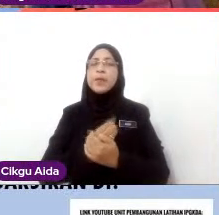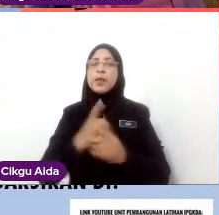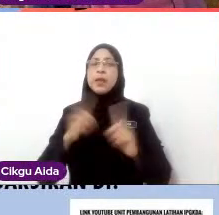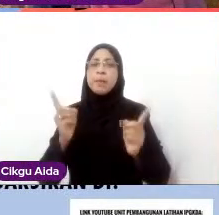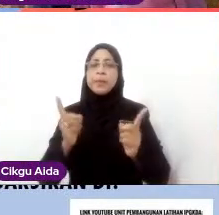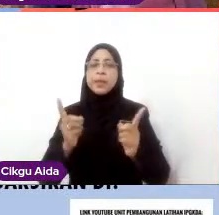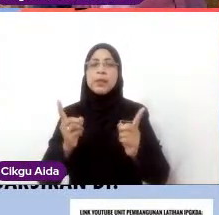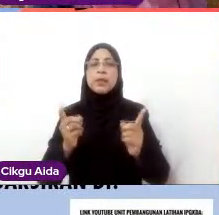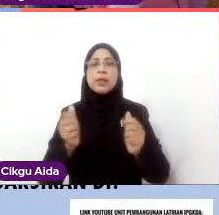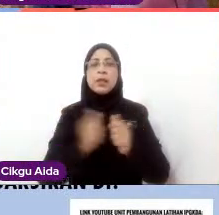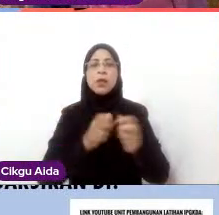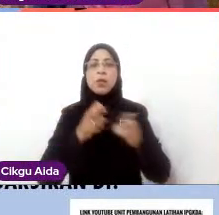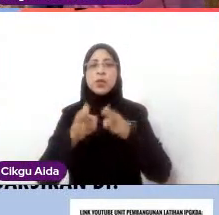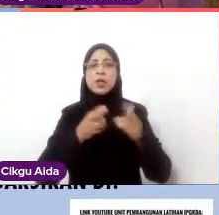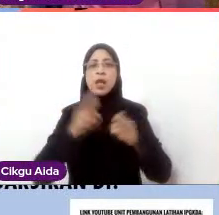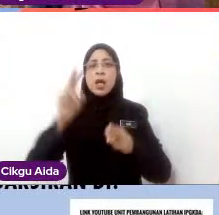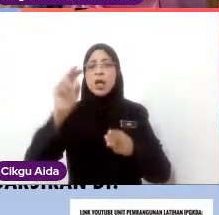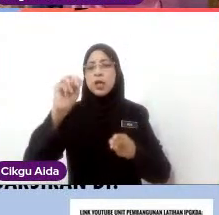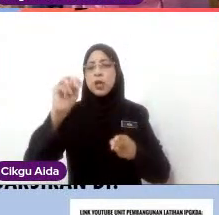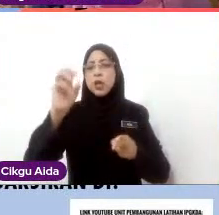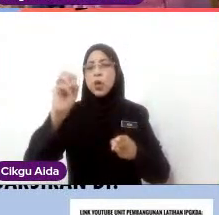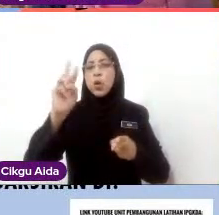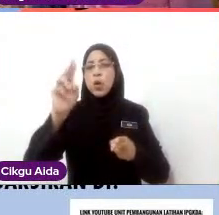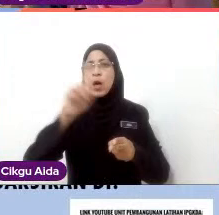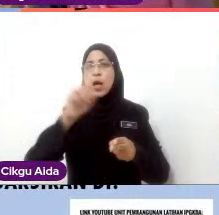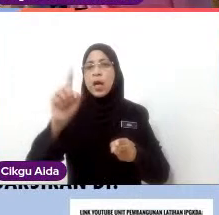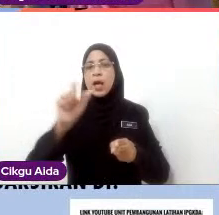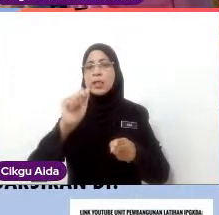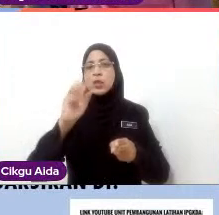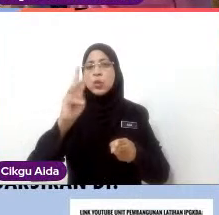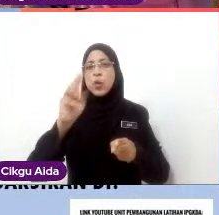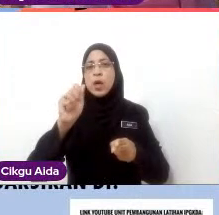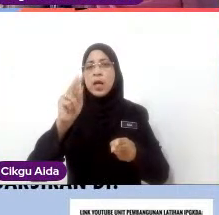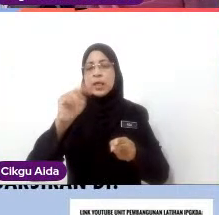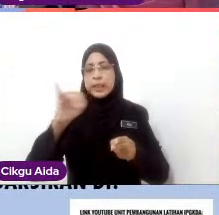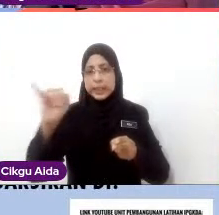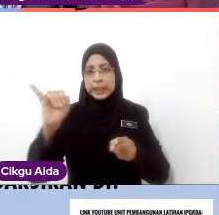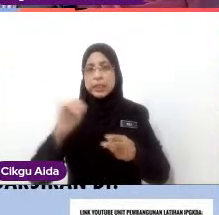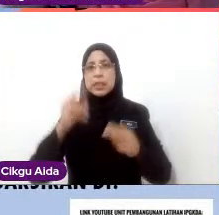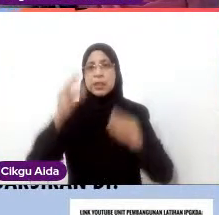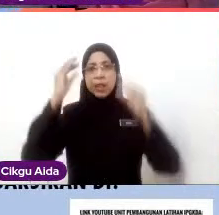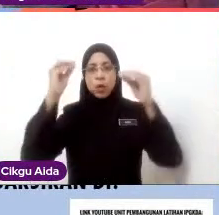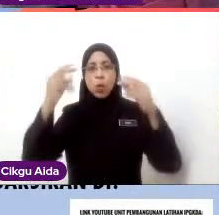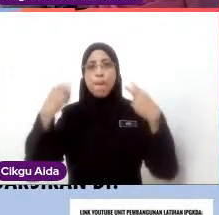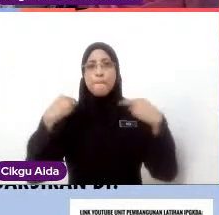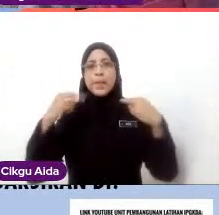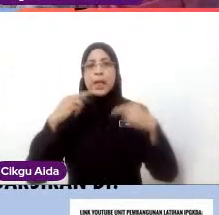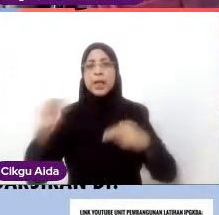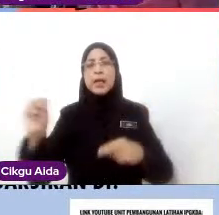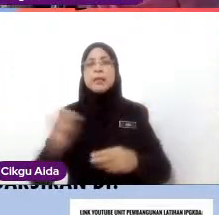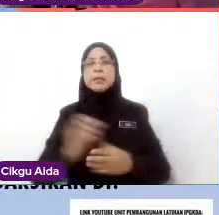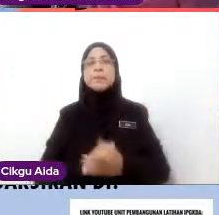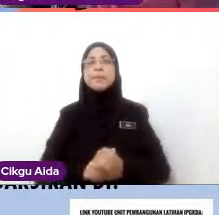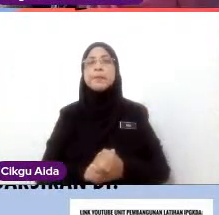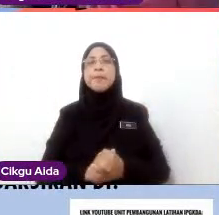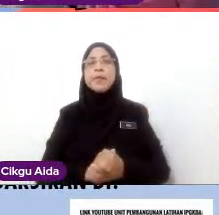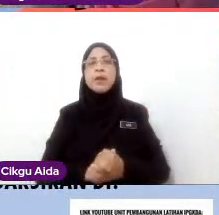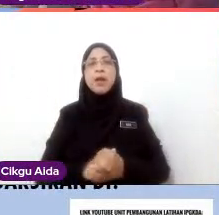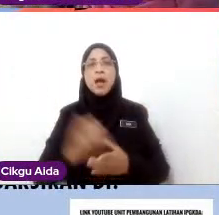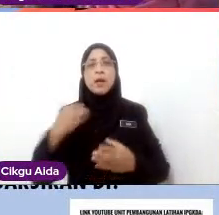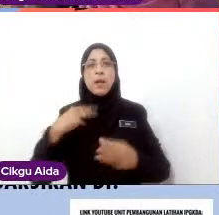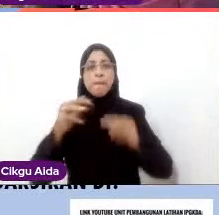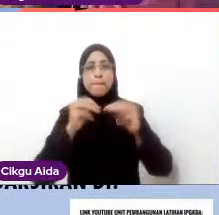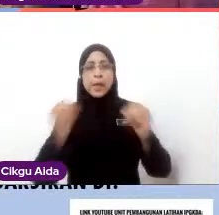Alhamdulillah dengan usaha Cikgu Nur Azwani, Cikgu Perniagaan, jadi kita dah pasang meja dekat situ untuk murid